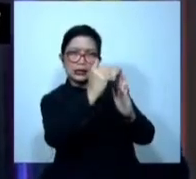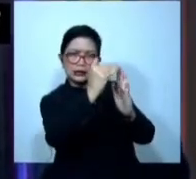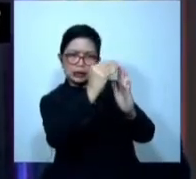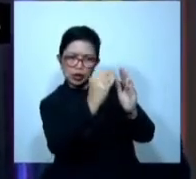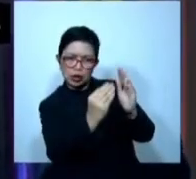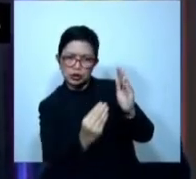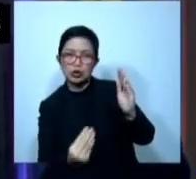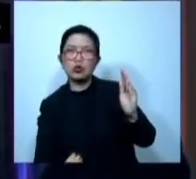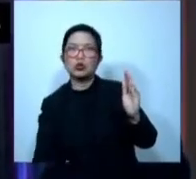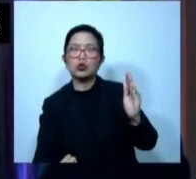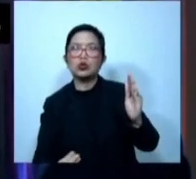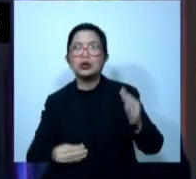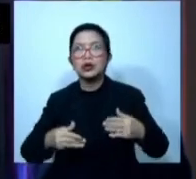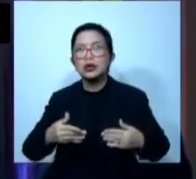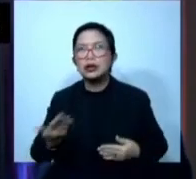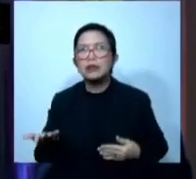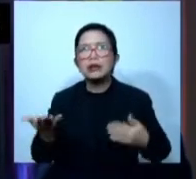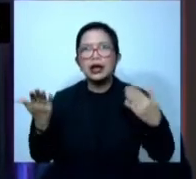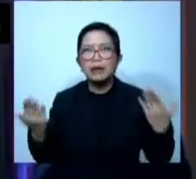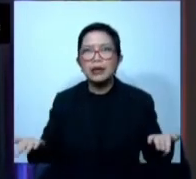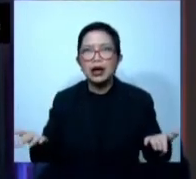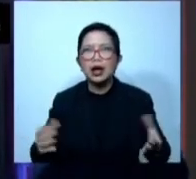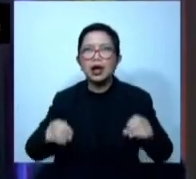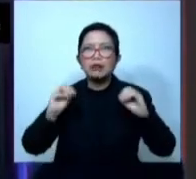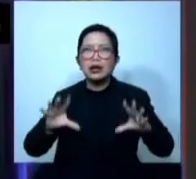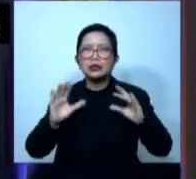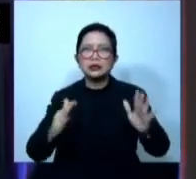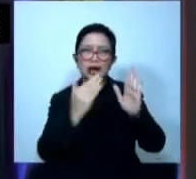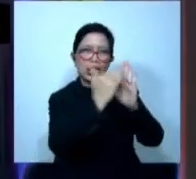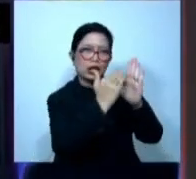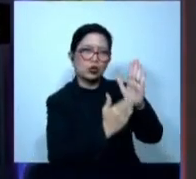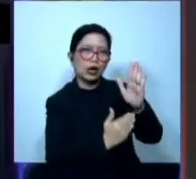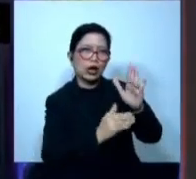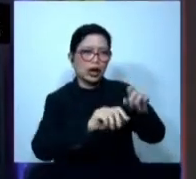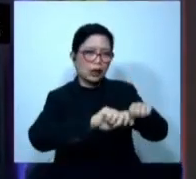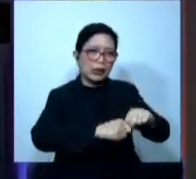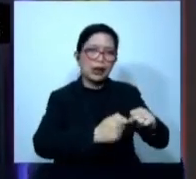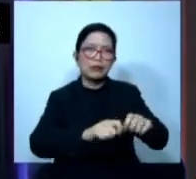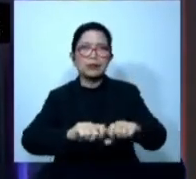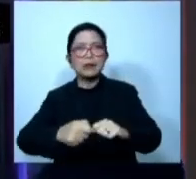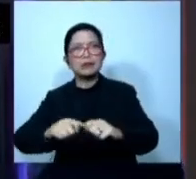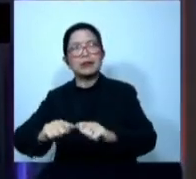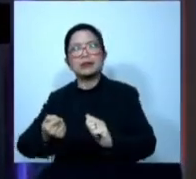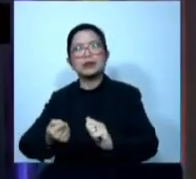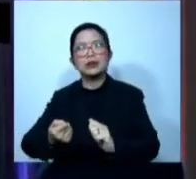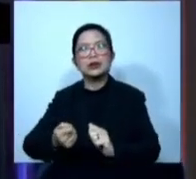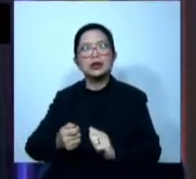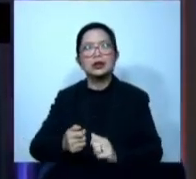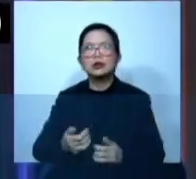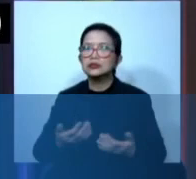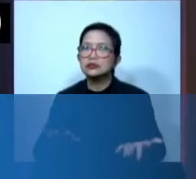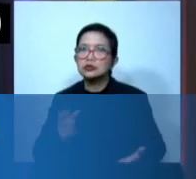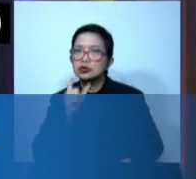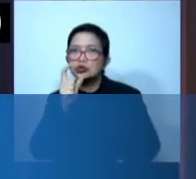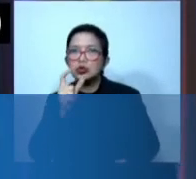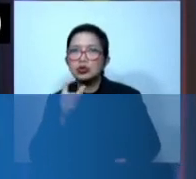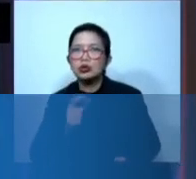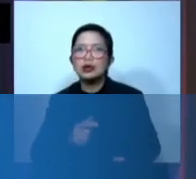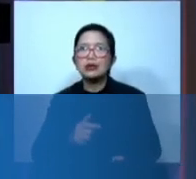Tapi apa yang terjadi? Banyak aturan ditekuk sesuai dengan kepentingan yang sedang memegang